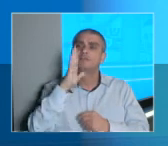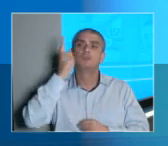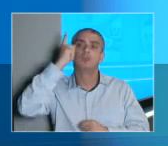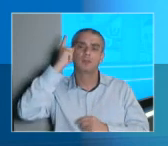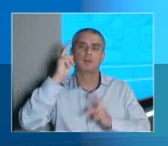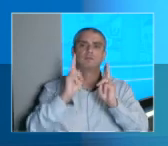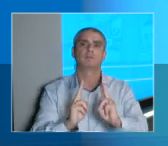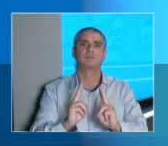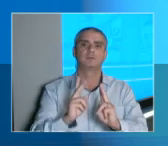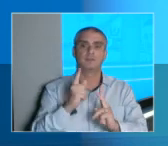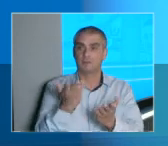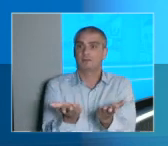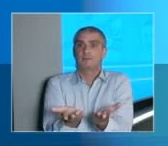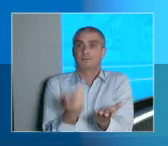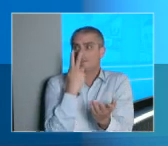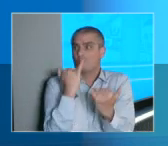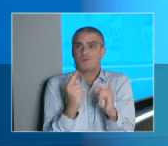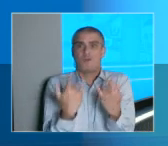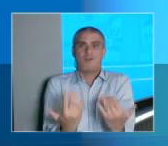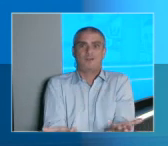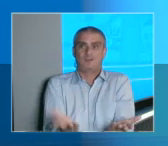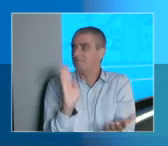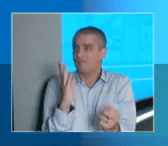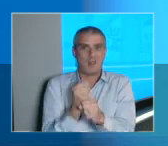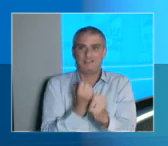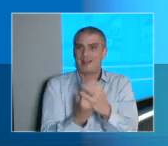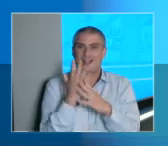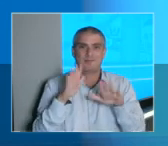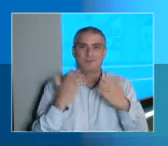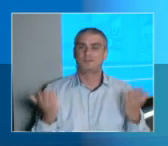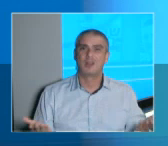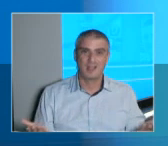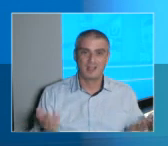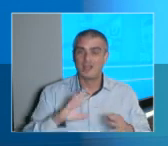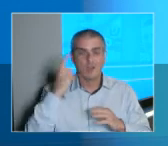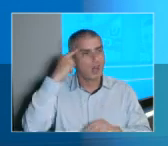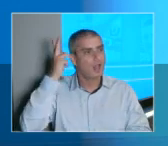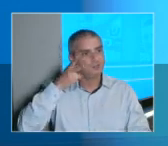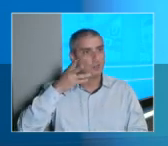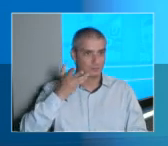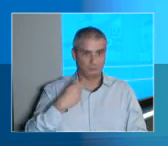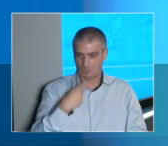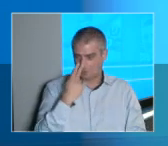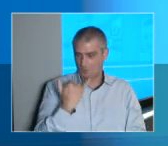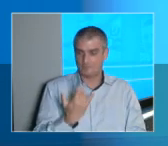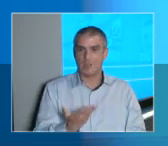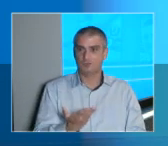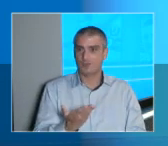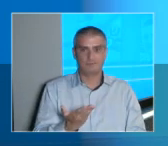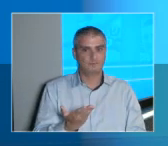שנה ומפסיקים. אבל הנה, תראו מה קורה. נתניהו לא הצליח להקים ממשלה. לפי כל התחזיות והסקרים שאנחנו רואים